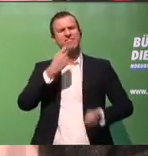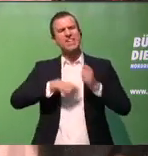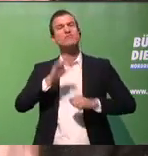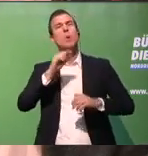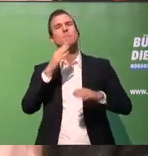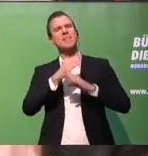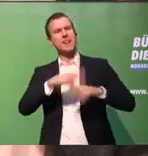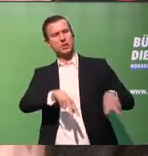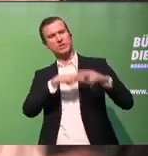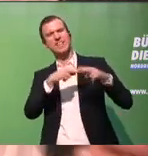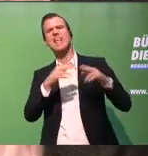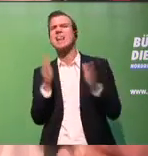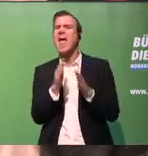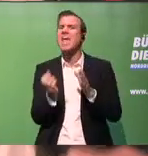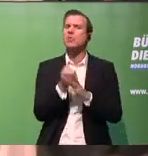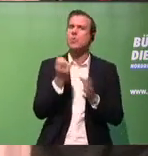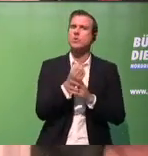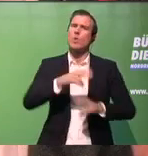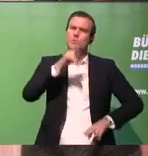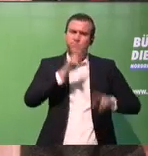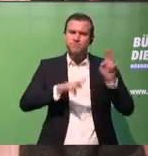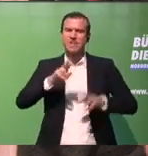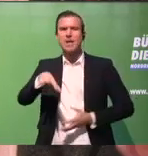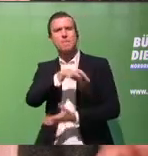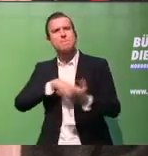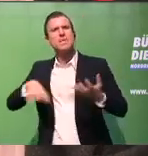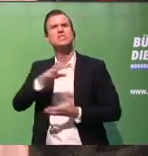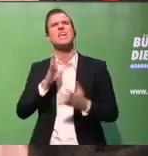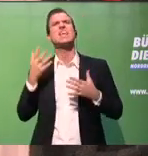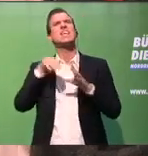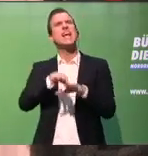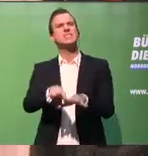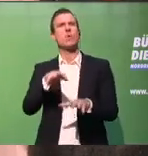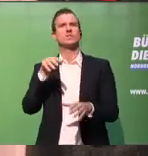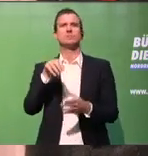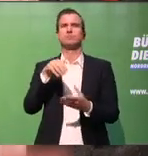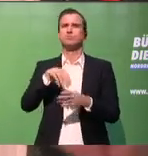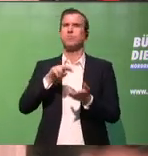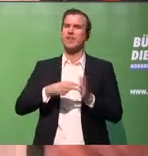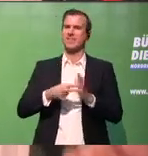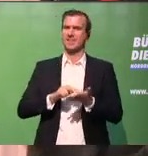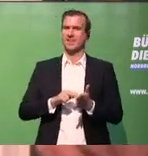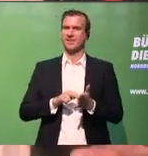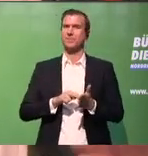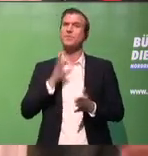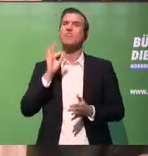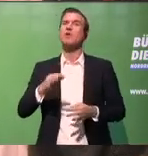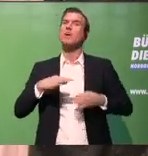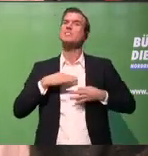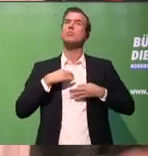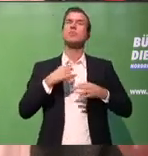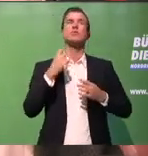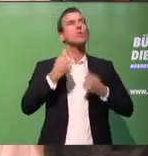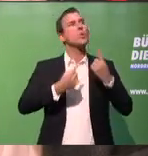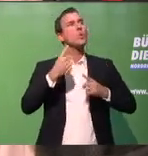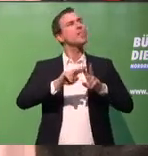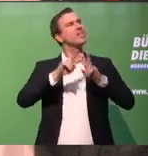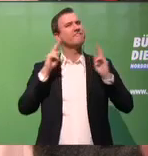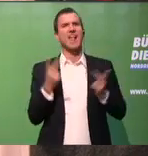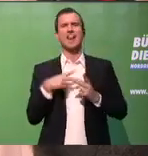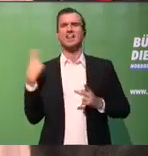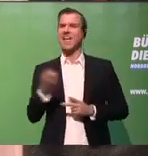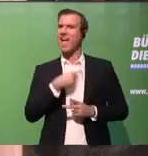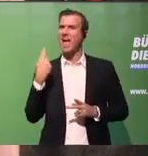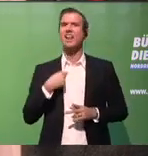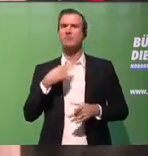Mittelschicht, Kleinkultur, eine menschenwürdige Grenz- und Integrationspolitik und für unsere gesunde und grüne Welt, wo wir alle